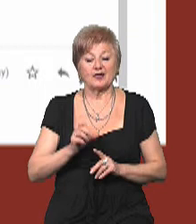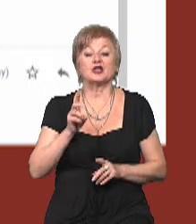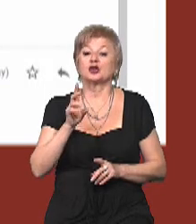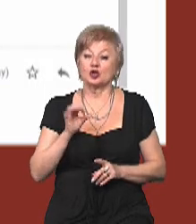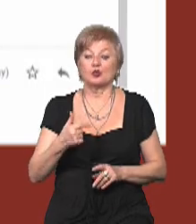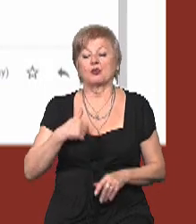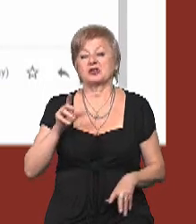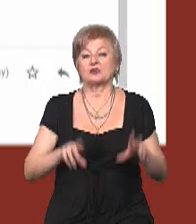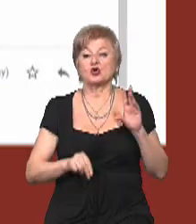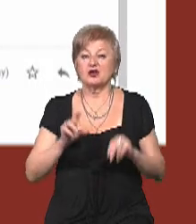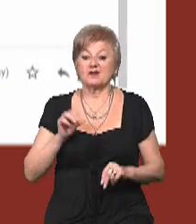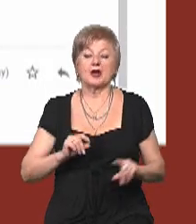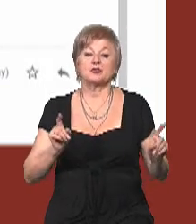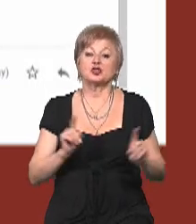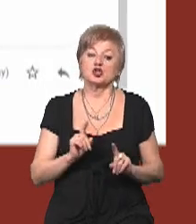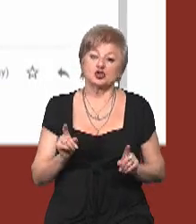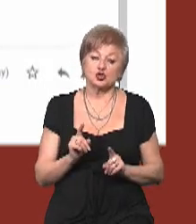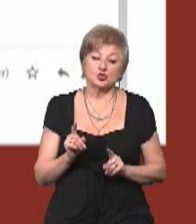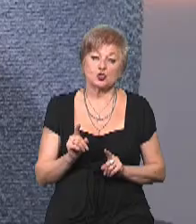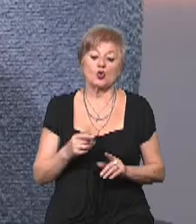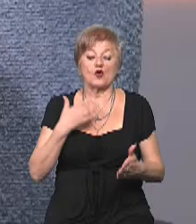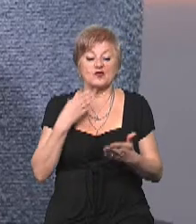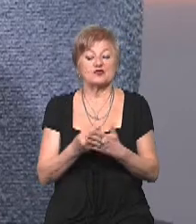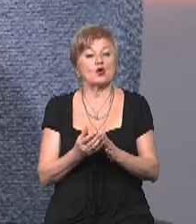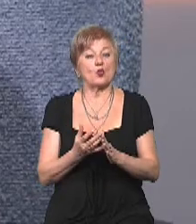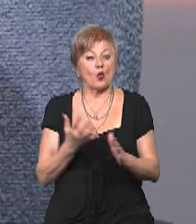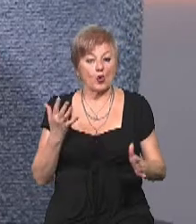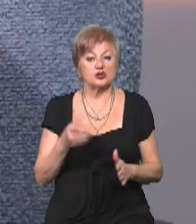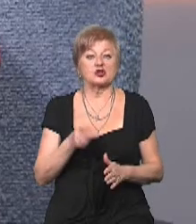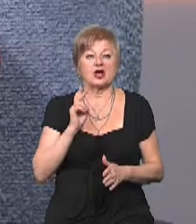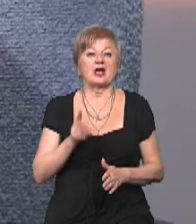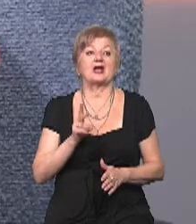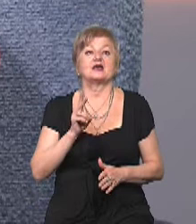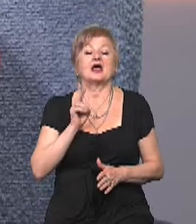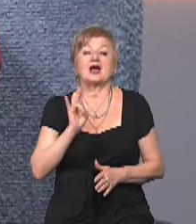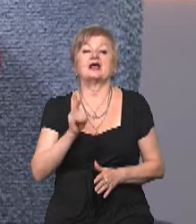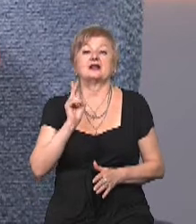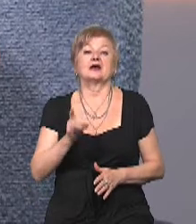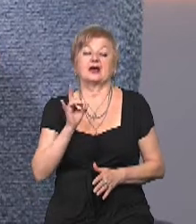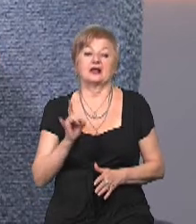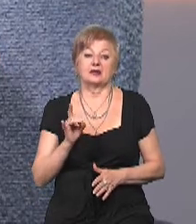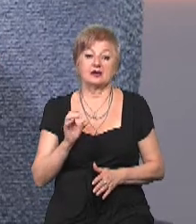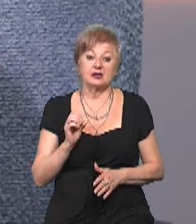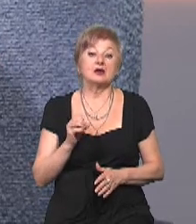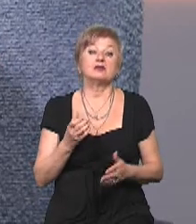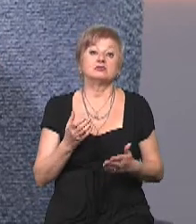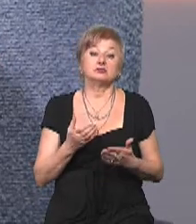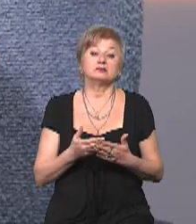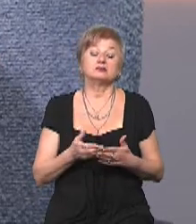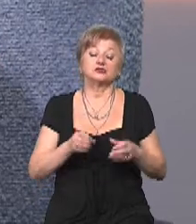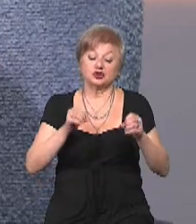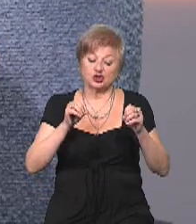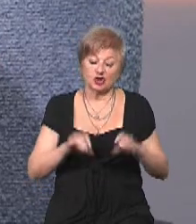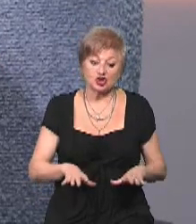ми сподіваємося, що в свою чергу НКРЕ, коли буде ухвалене якесь остаточне